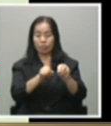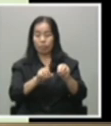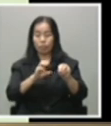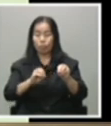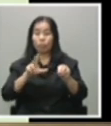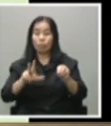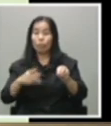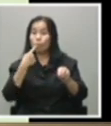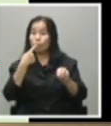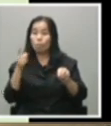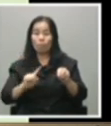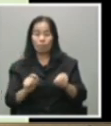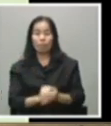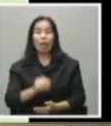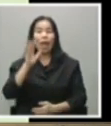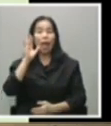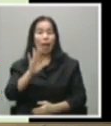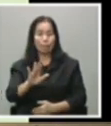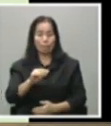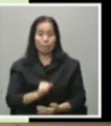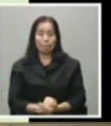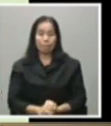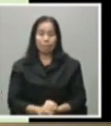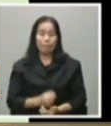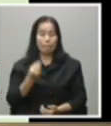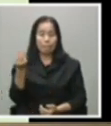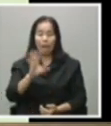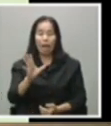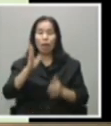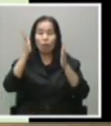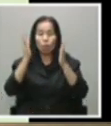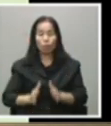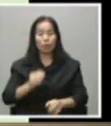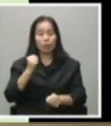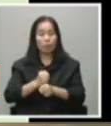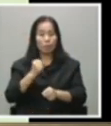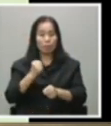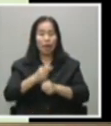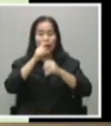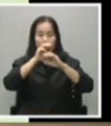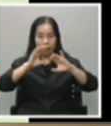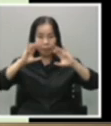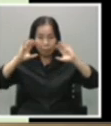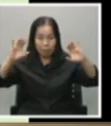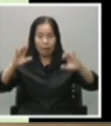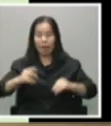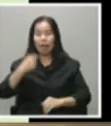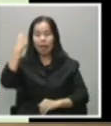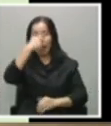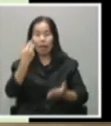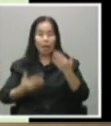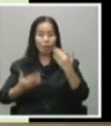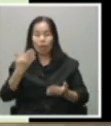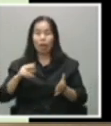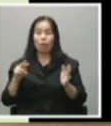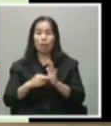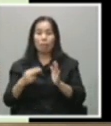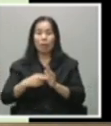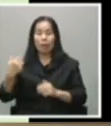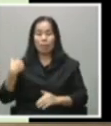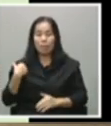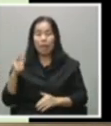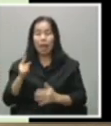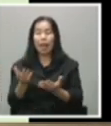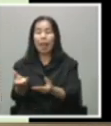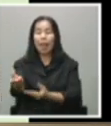ว่าห้ามไม่ให้เจ้าหน้าที่ของรัฐหรือผู้ใดรับทรัพย์สินหรือประโยชน์อื่นใดจากบุค